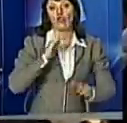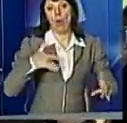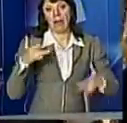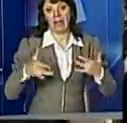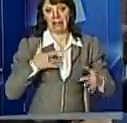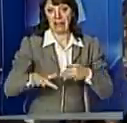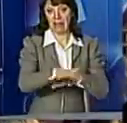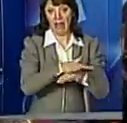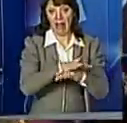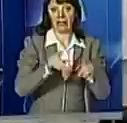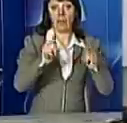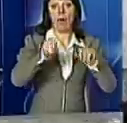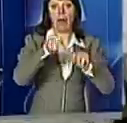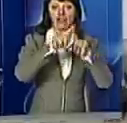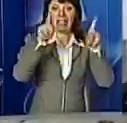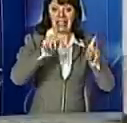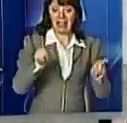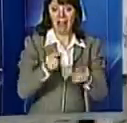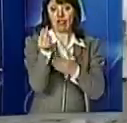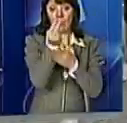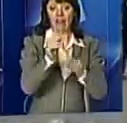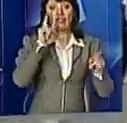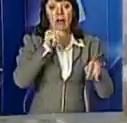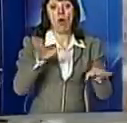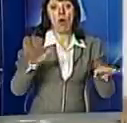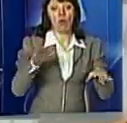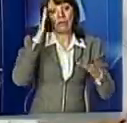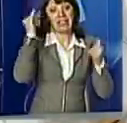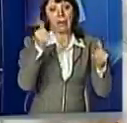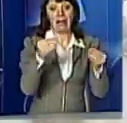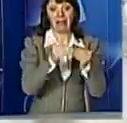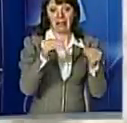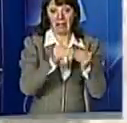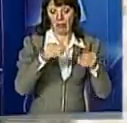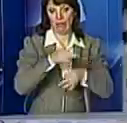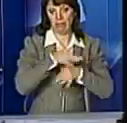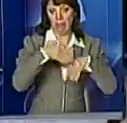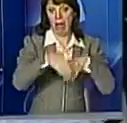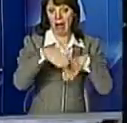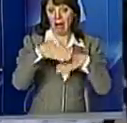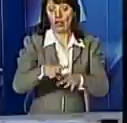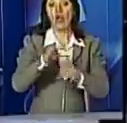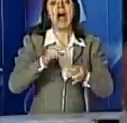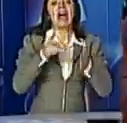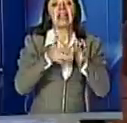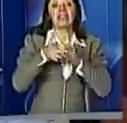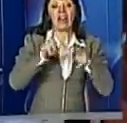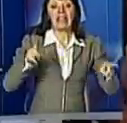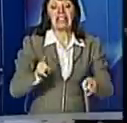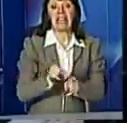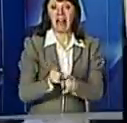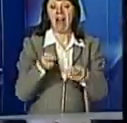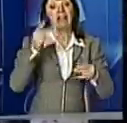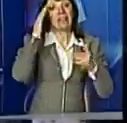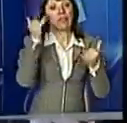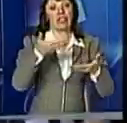Зоря Миру із зображенням голуба посередині це символ 10сятої святкової ходи різдвянаж зір символізує народження Ісуса майстри